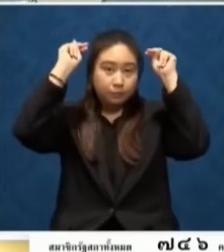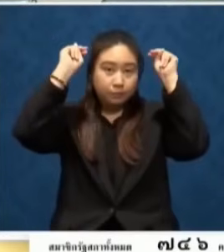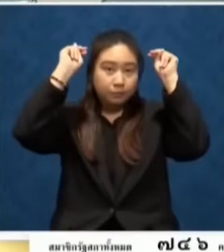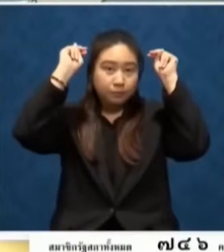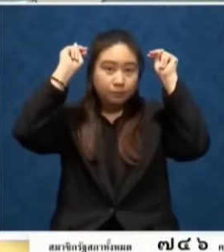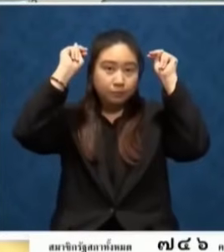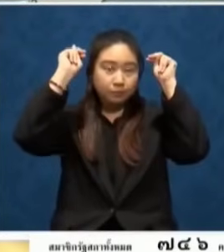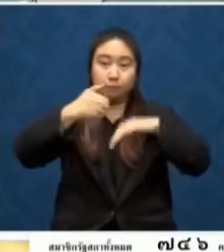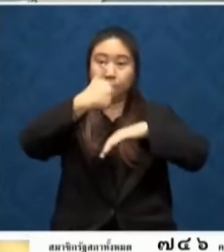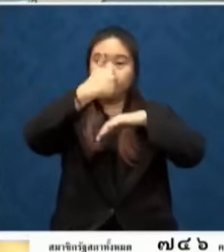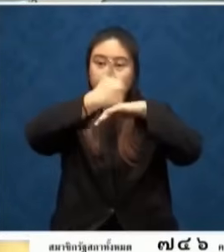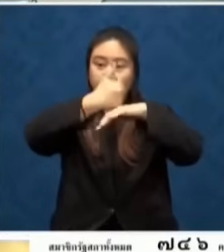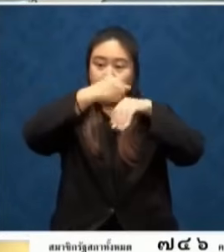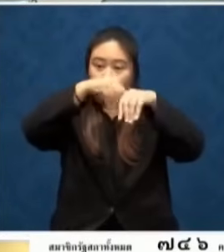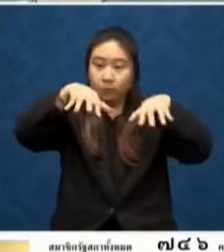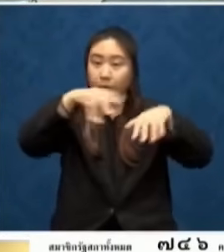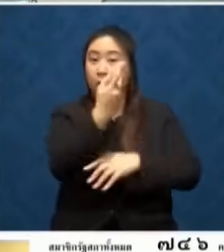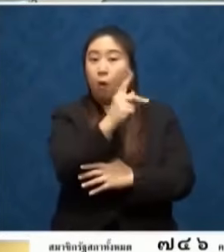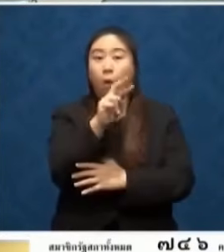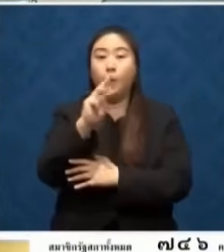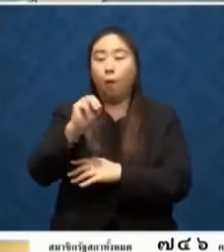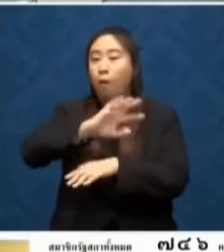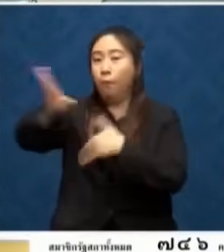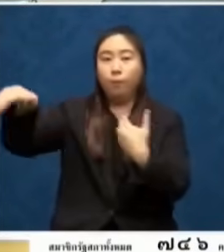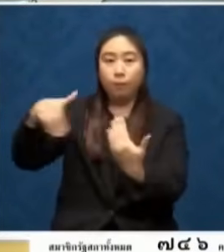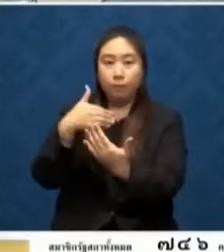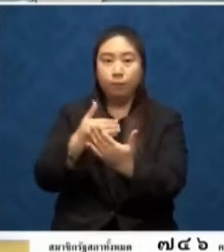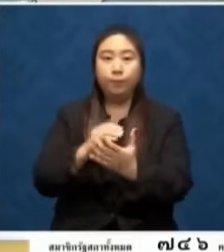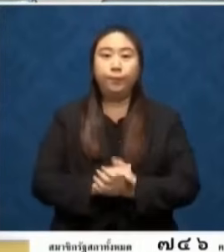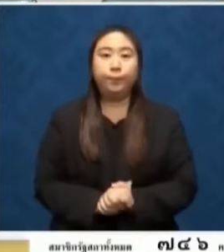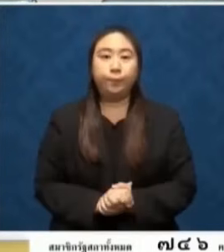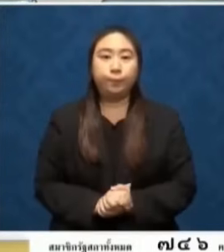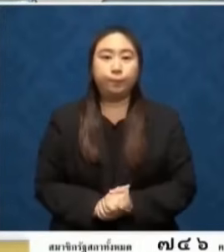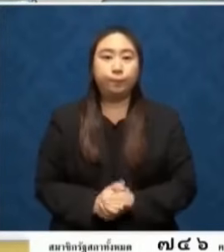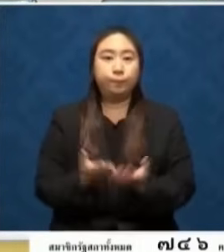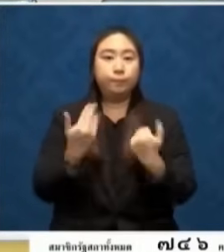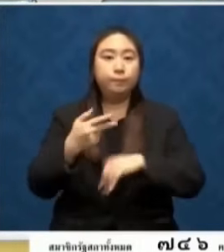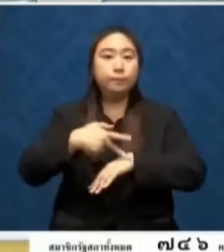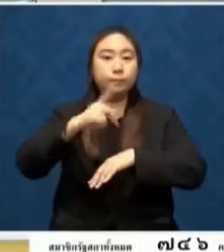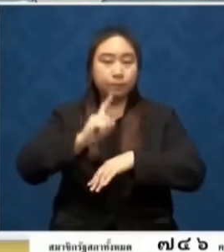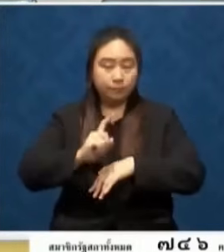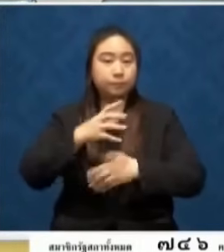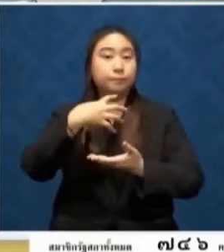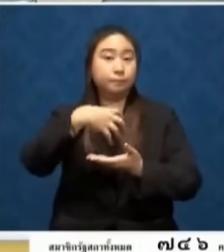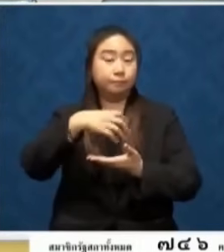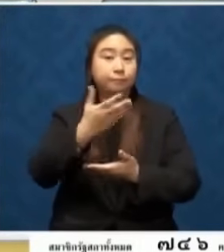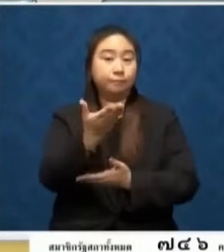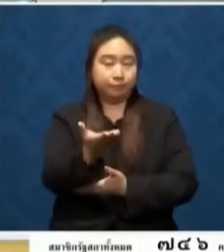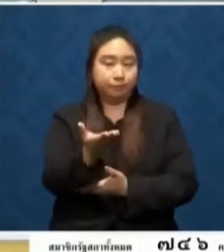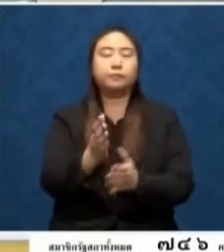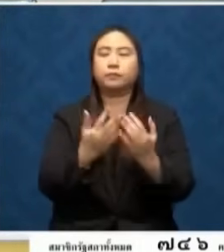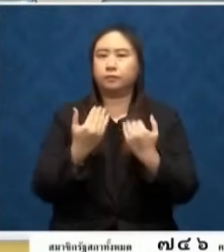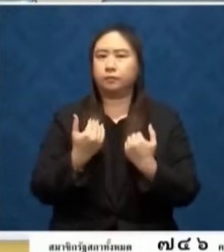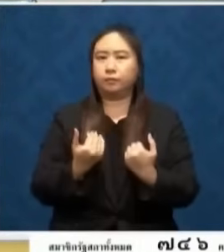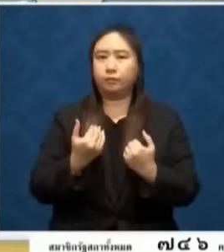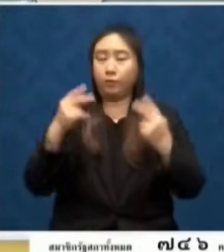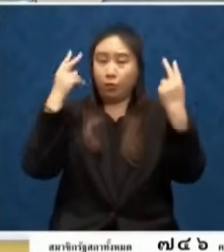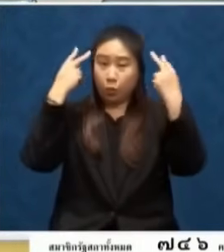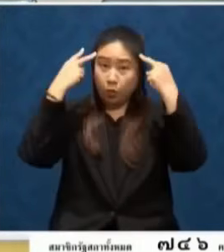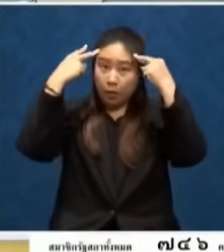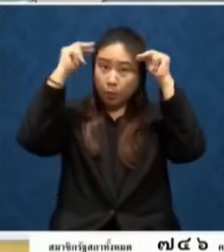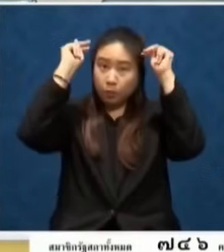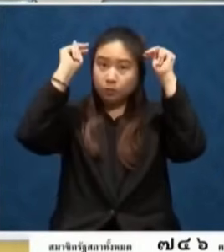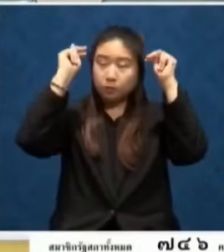ไปถึงคณะรัฐมนตรีทุกท่านกราบเรียนท่านประธานว่าในส่วนของนายกรัฐ